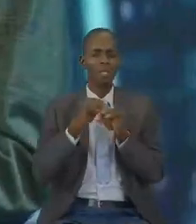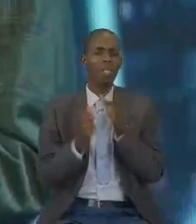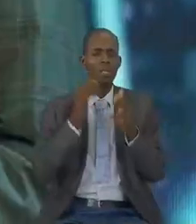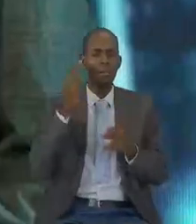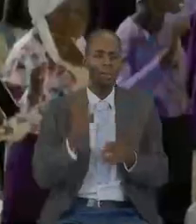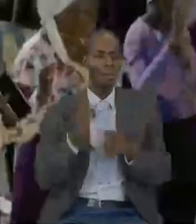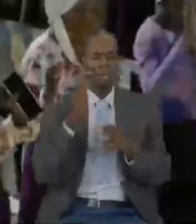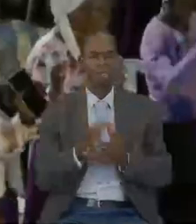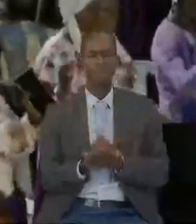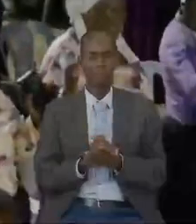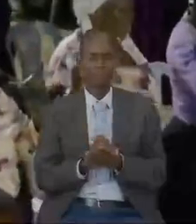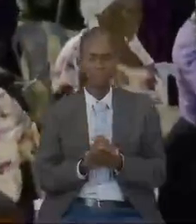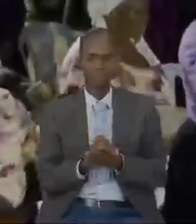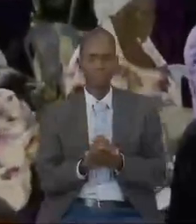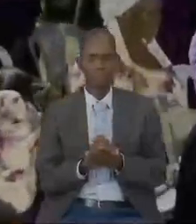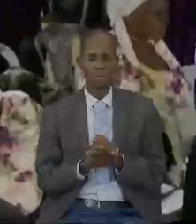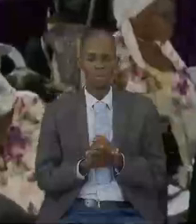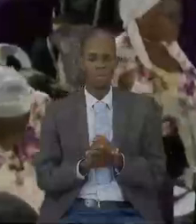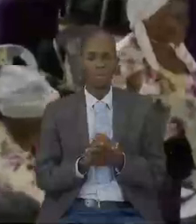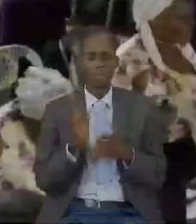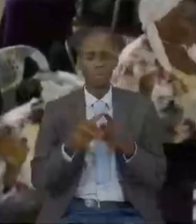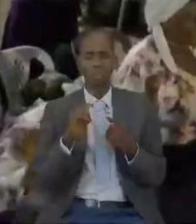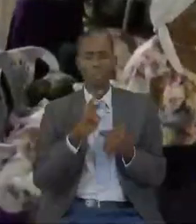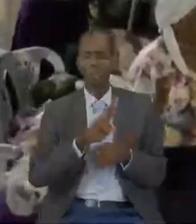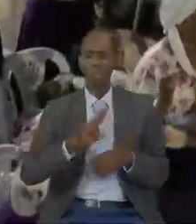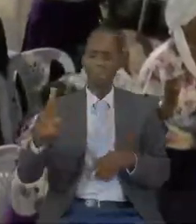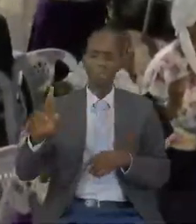Délivrance, guérison partout au nom de Jésus.